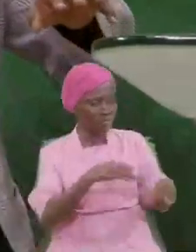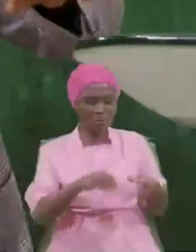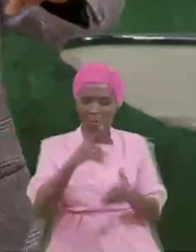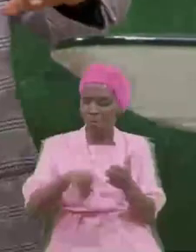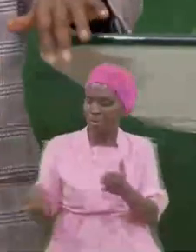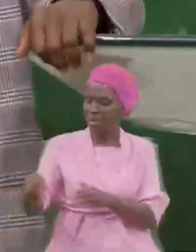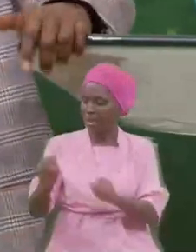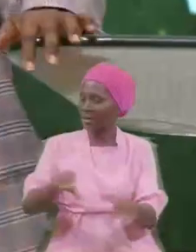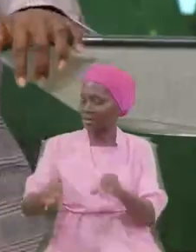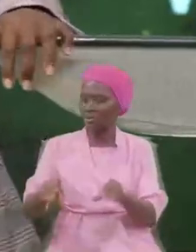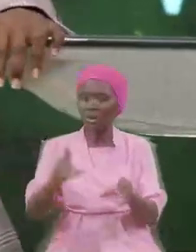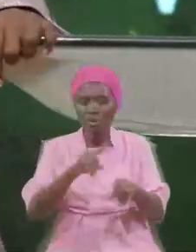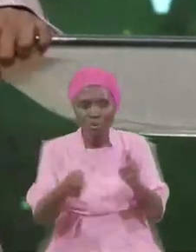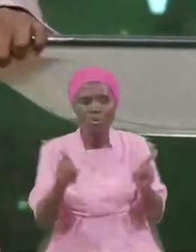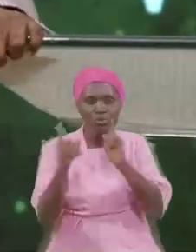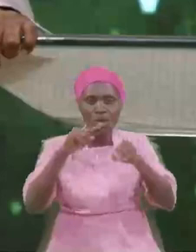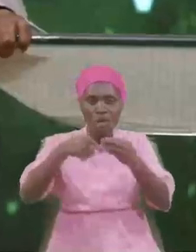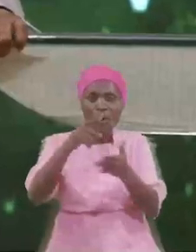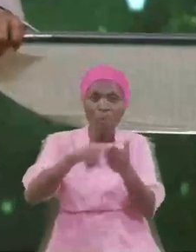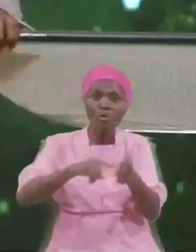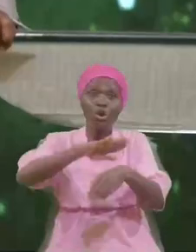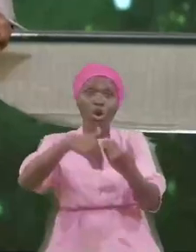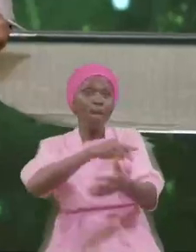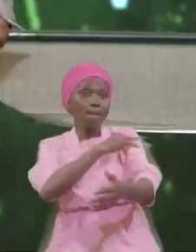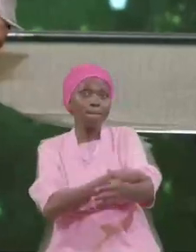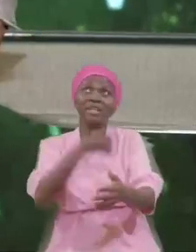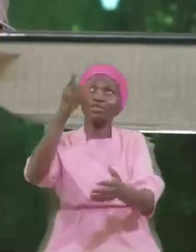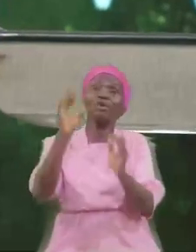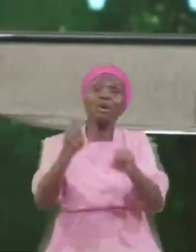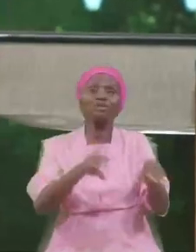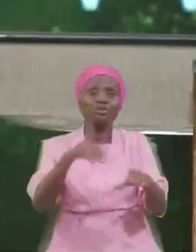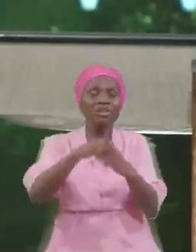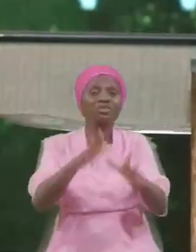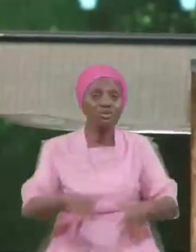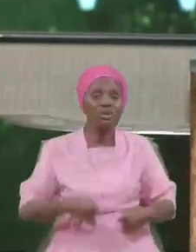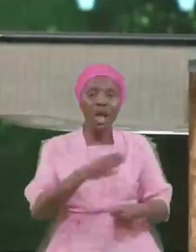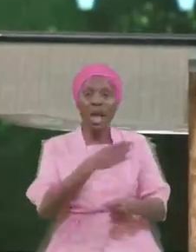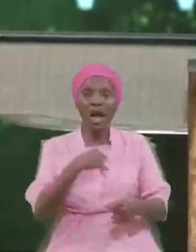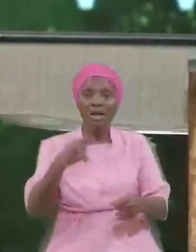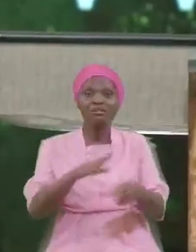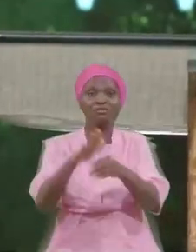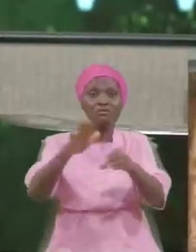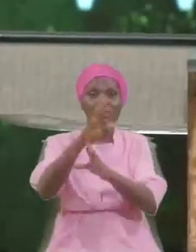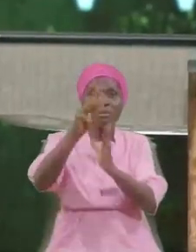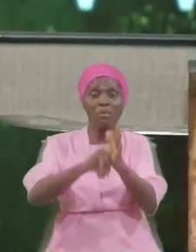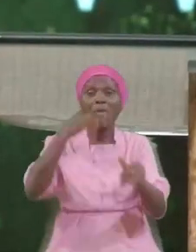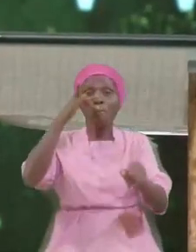que le Dieu Tout-Puissant peut faire dans votre vie et l'accomplissement de la déclaration, de la prononciation